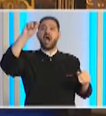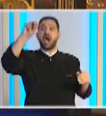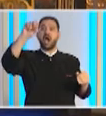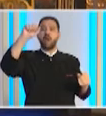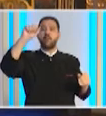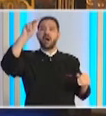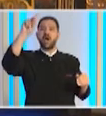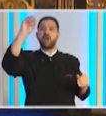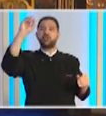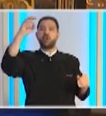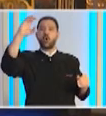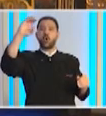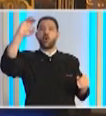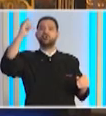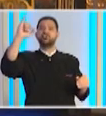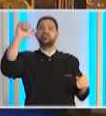mod deplin, în sensul că